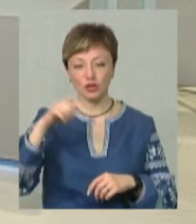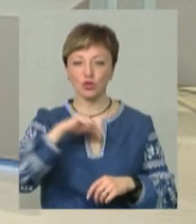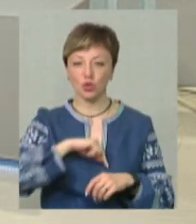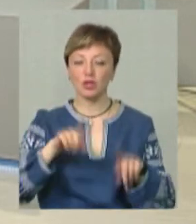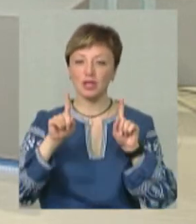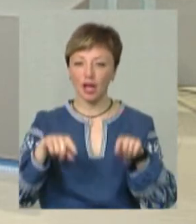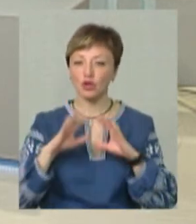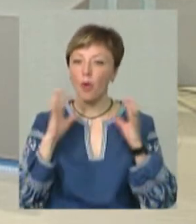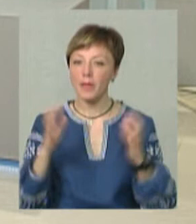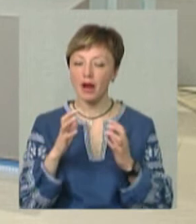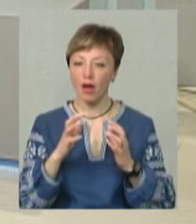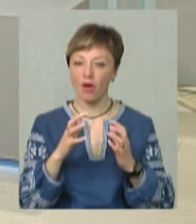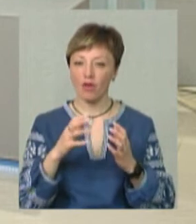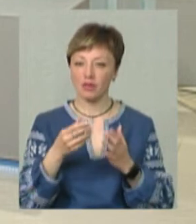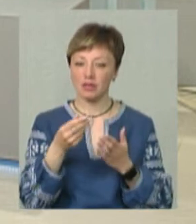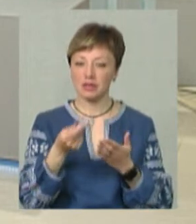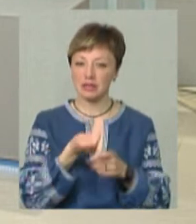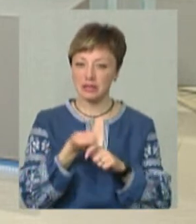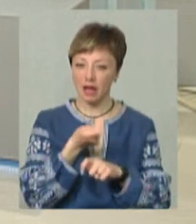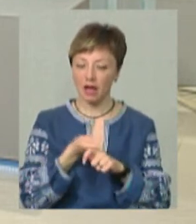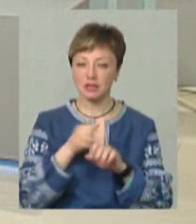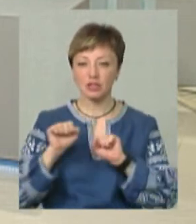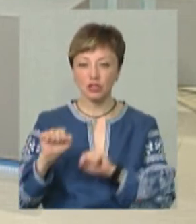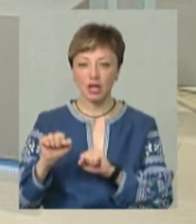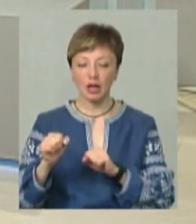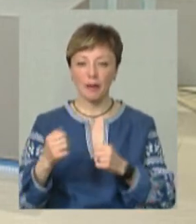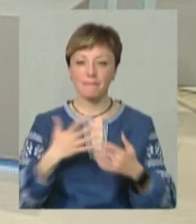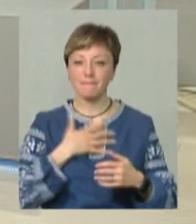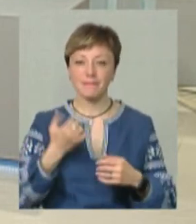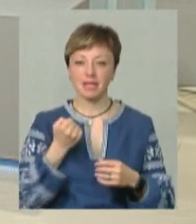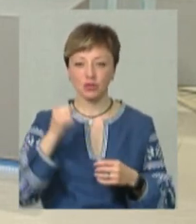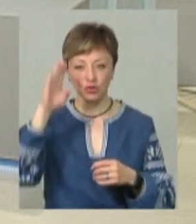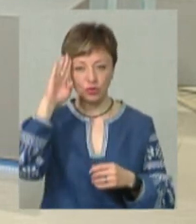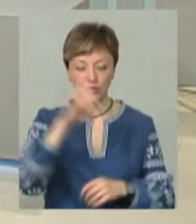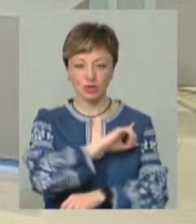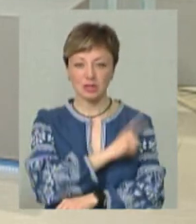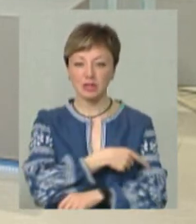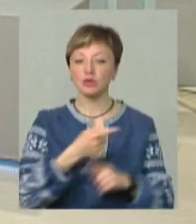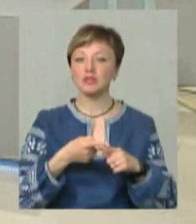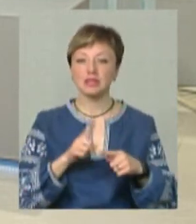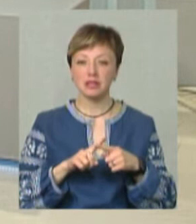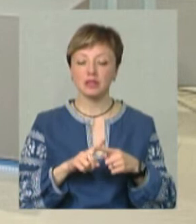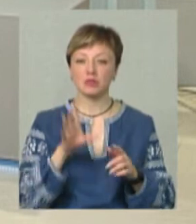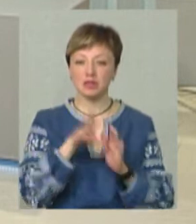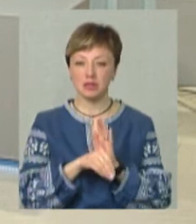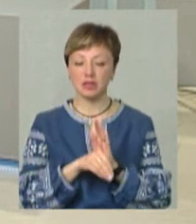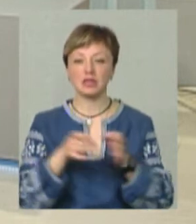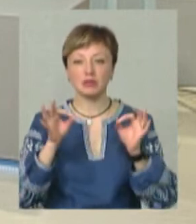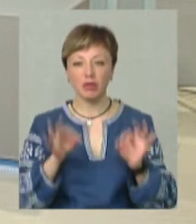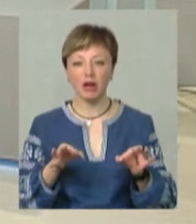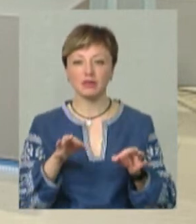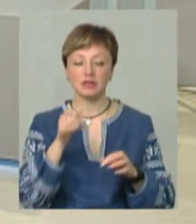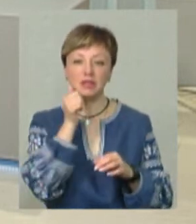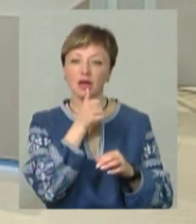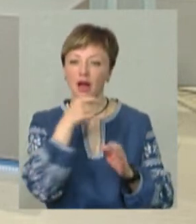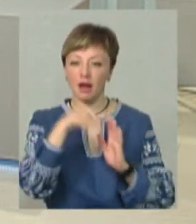теж оберегові знаки, які захищали міцність духу і чоловічу силу. Тобто це містило насправді